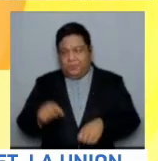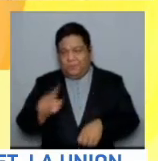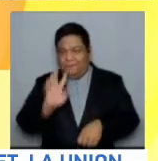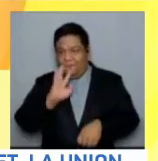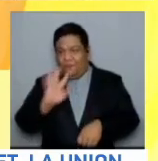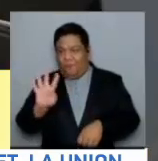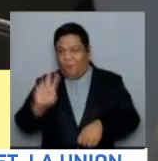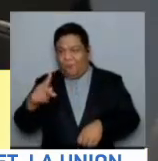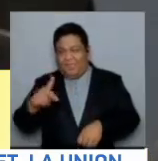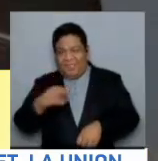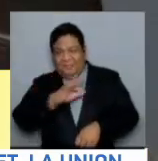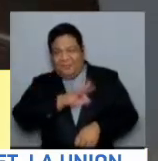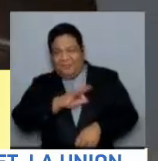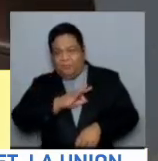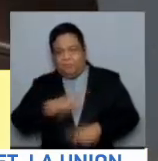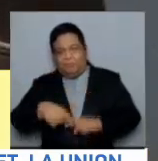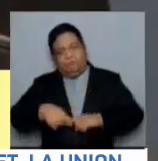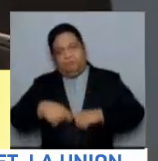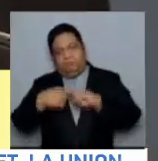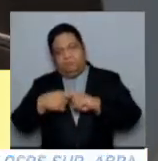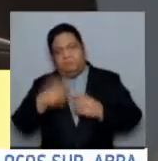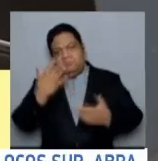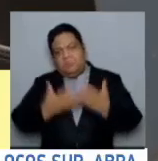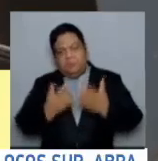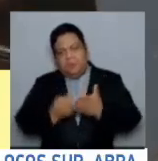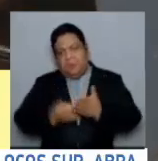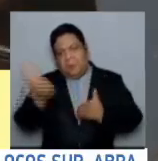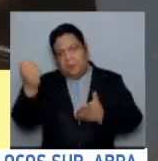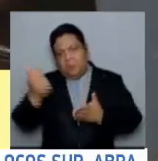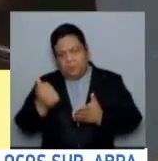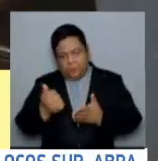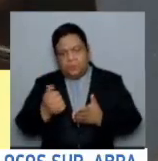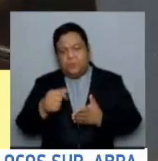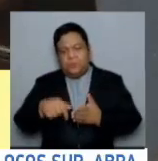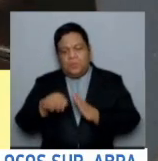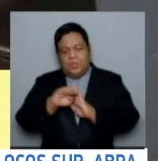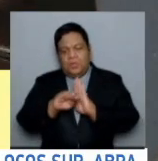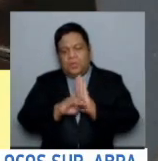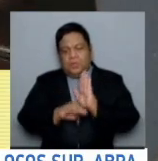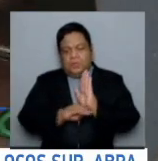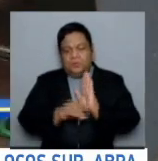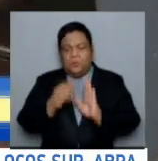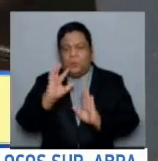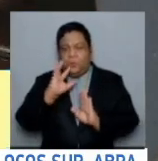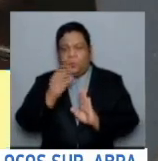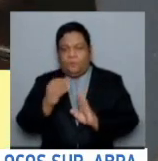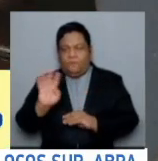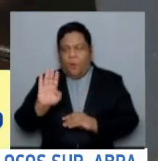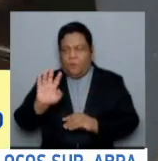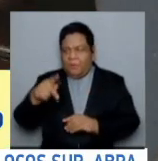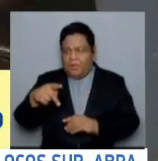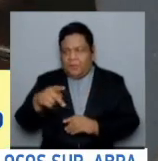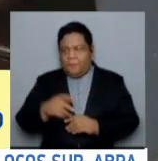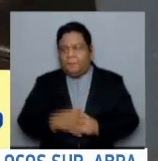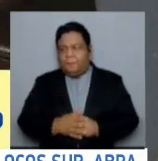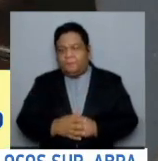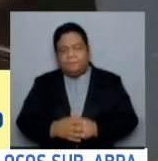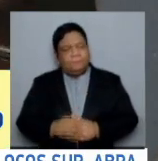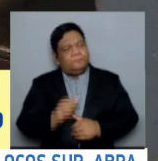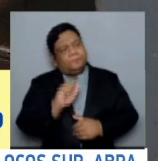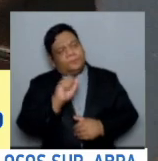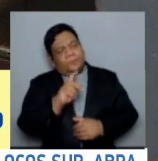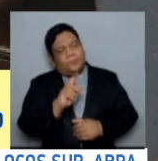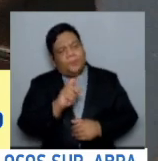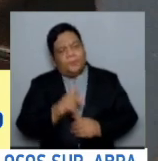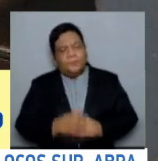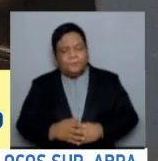kalaunay madelist o tuluyang mawala kayo sa listahan ng 4-P's. Mm-hmm. Attorney, paano naman po kung yung nagsanla